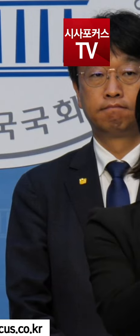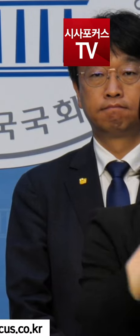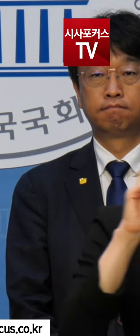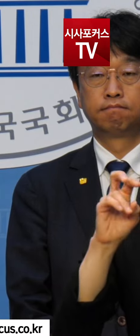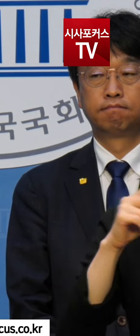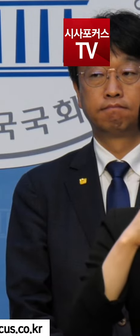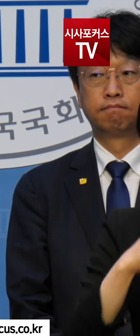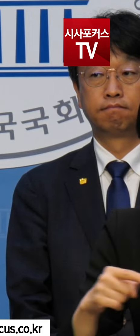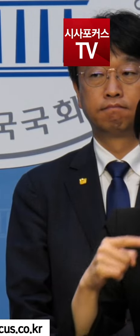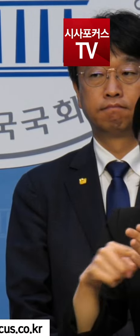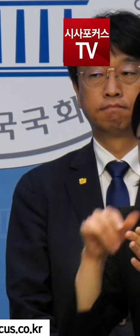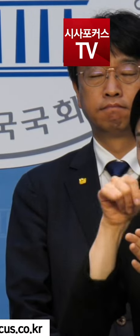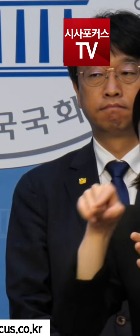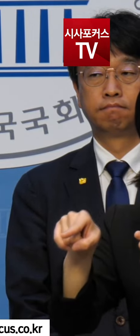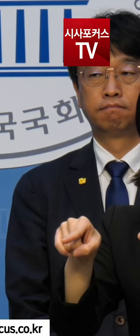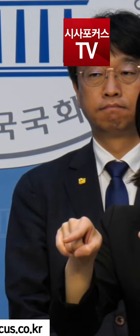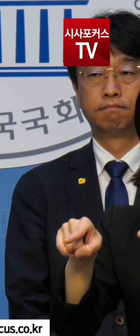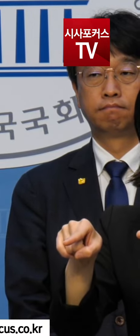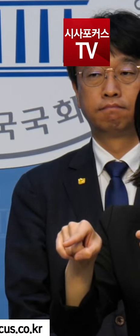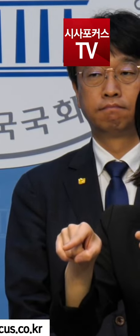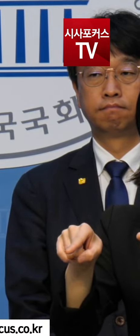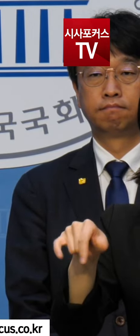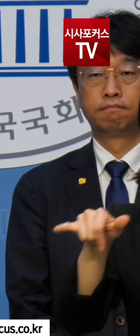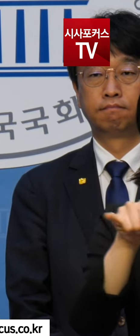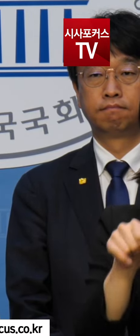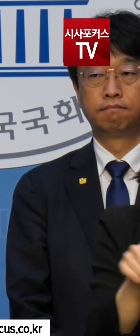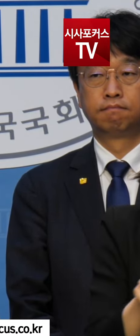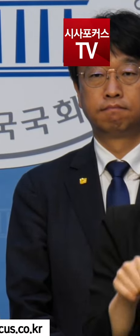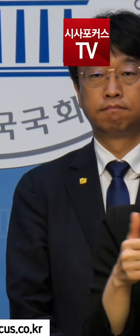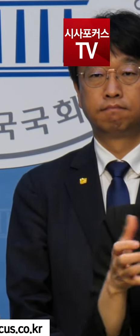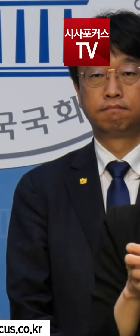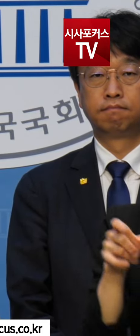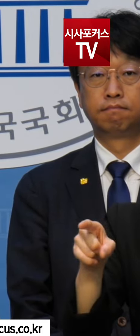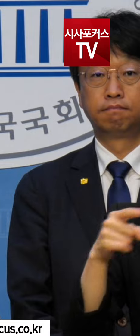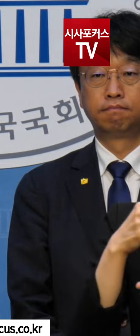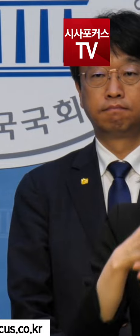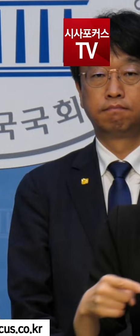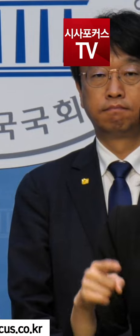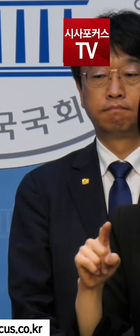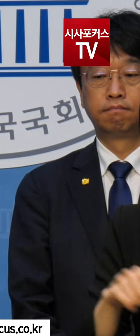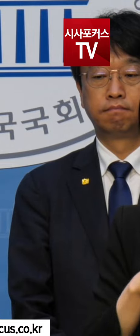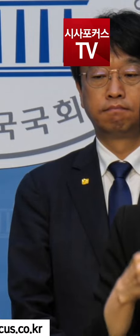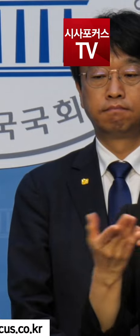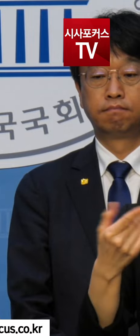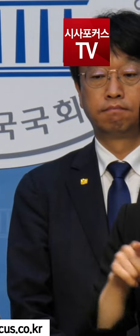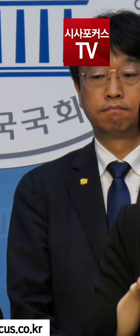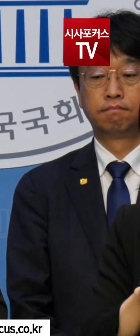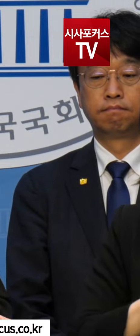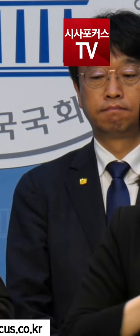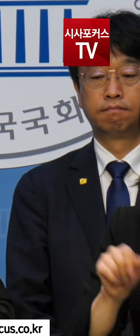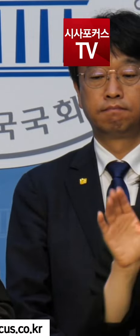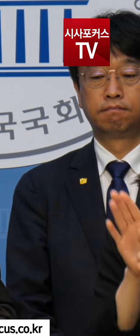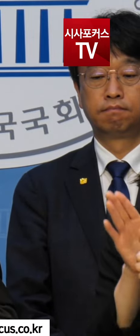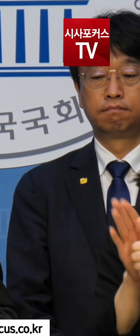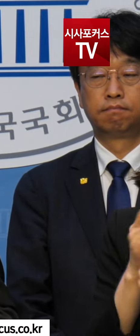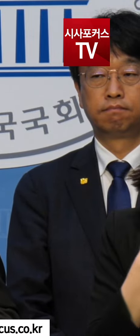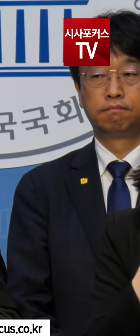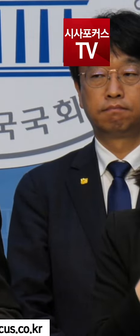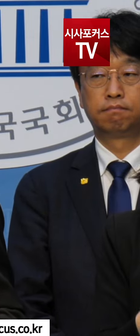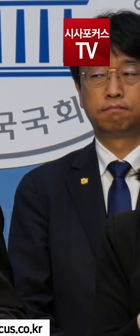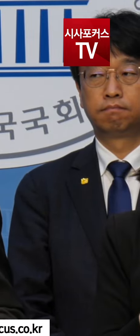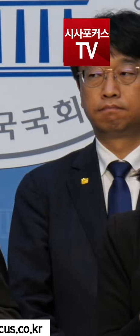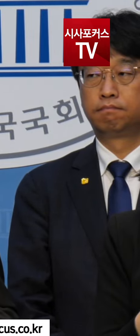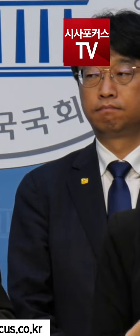을지로위원회가 그 피해에 대한 보상이나 이런 것들을 받으실 수 있도록 움직였던 일이 있습니다. 그때